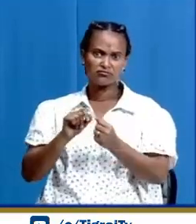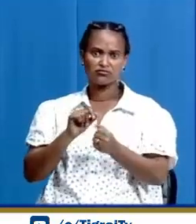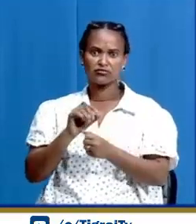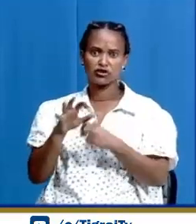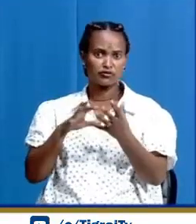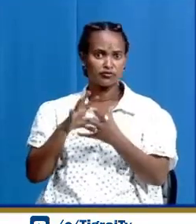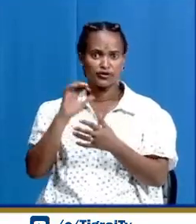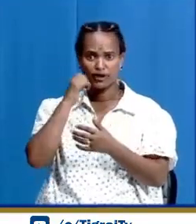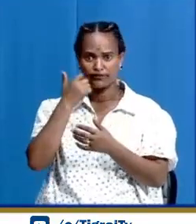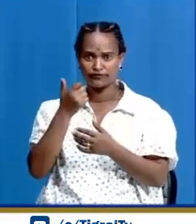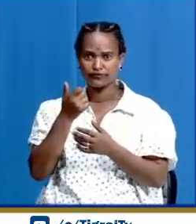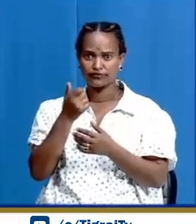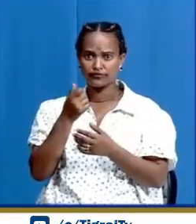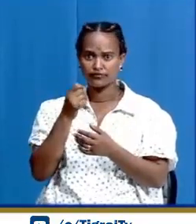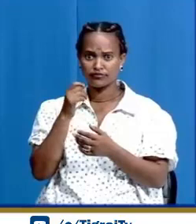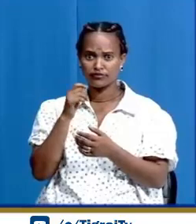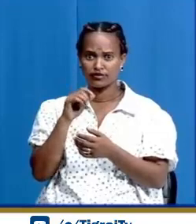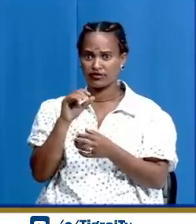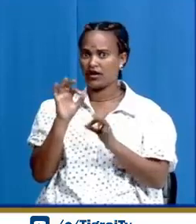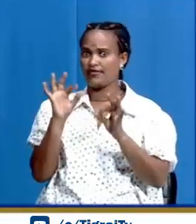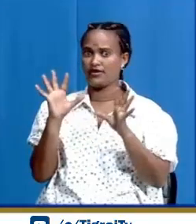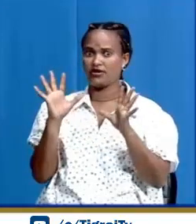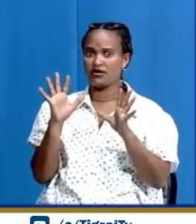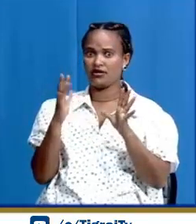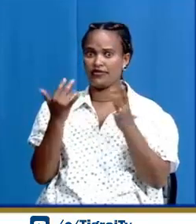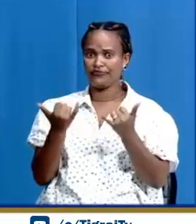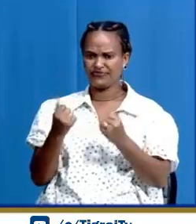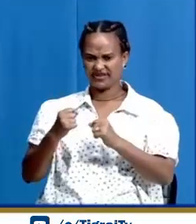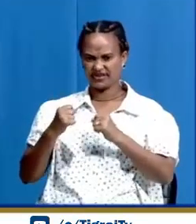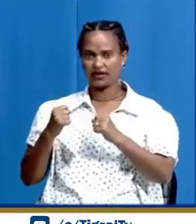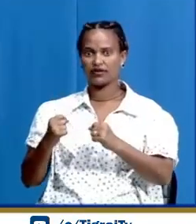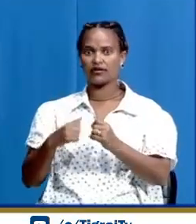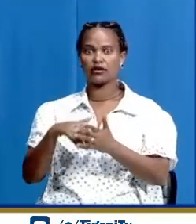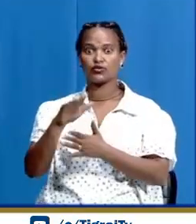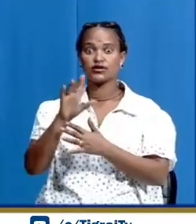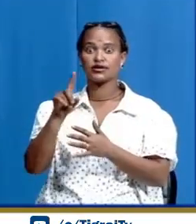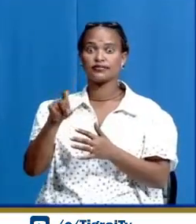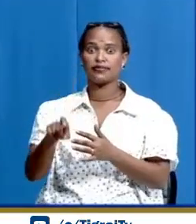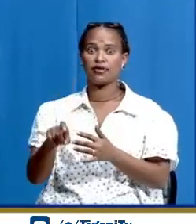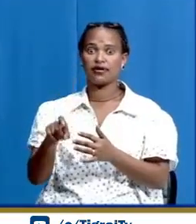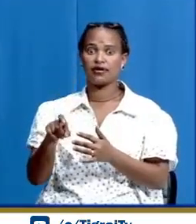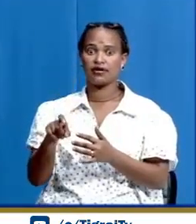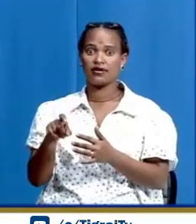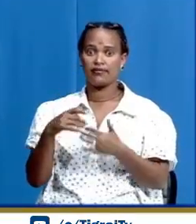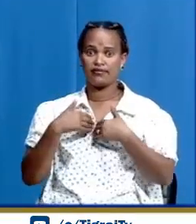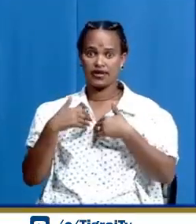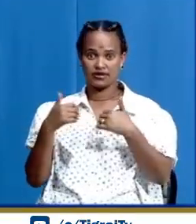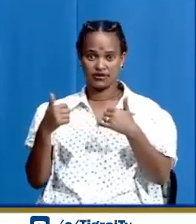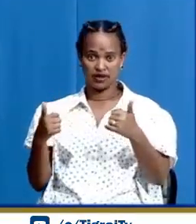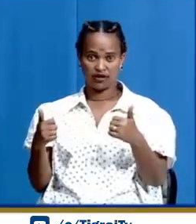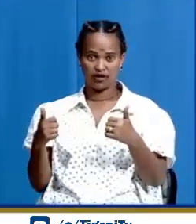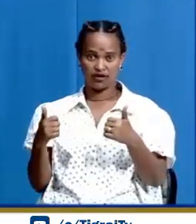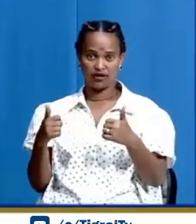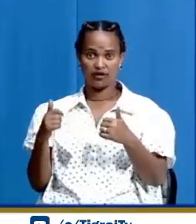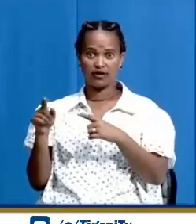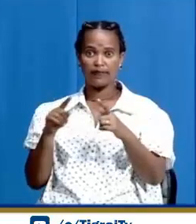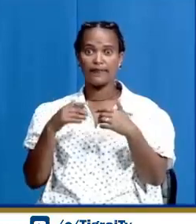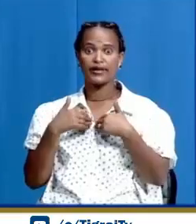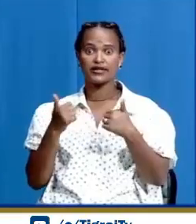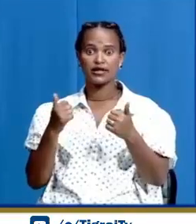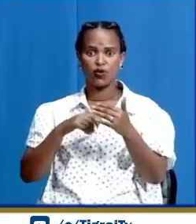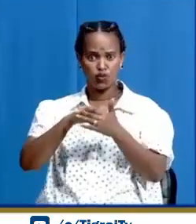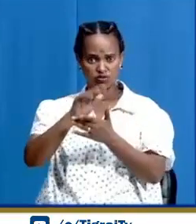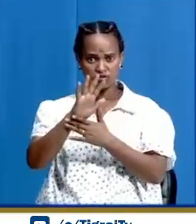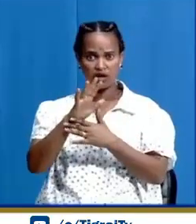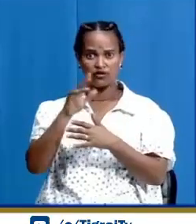ኣብዚ ክንሓፍርን ኣብዚ ርእስና ክንደንን የብናይ። ለዛም ጠንክርና ክንወፅእ ዝግበአና መንእሰይ ከም መንእሰይ